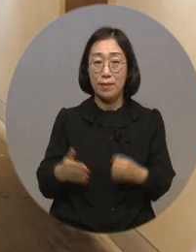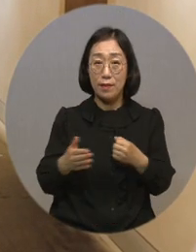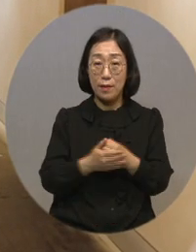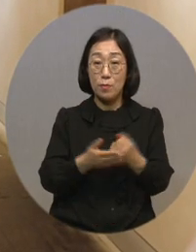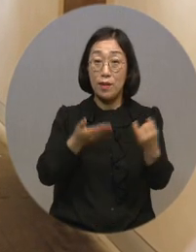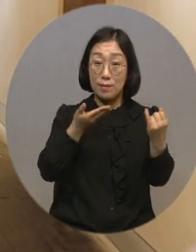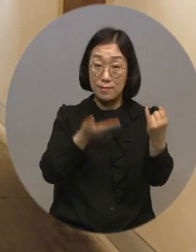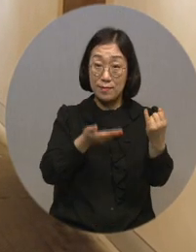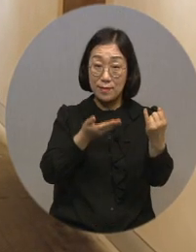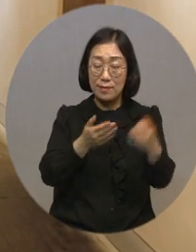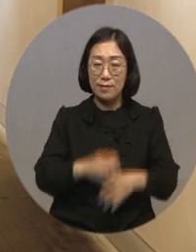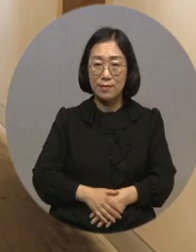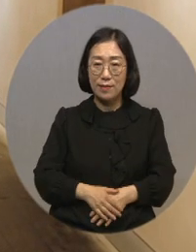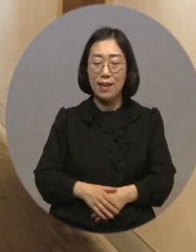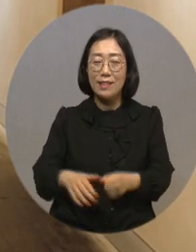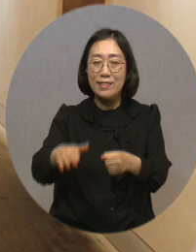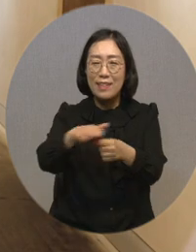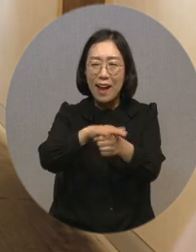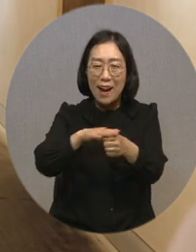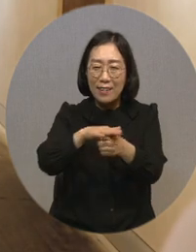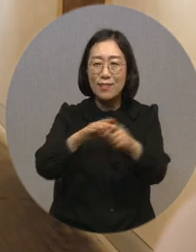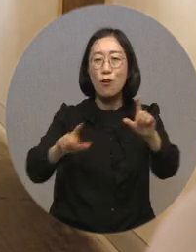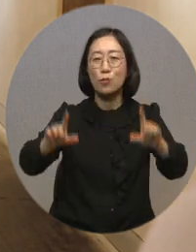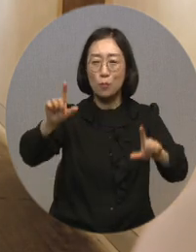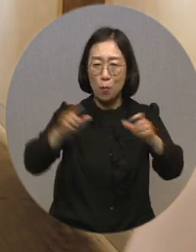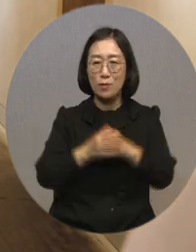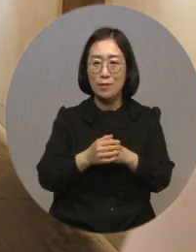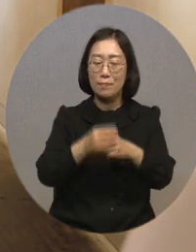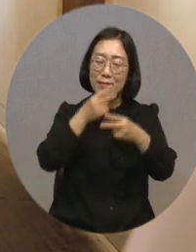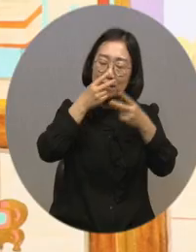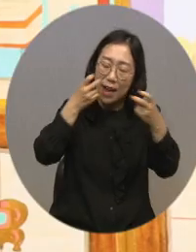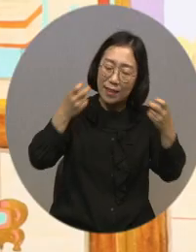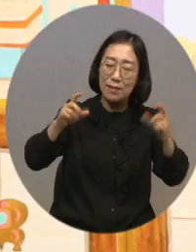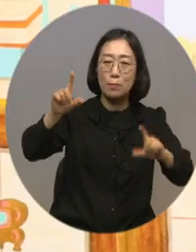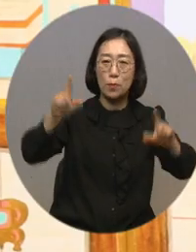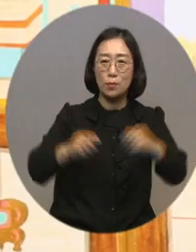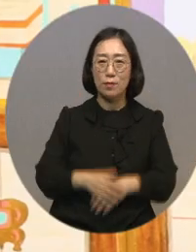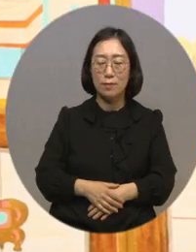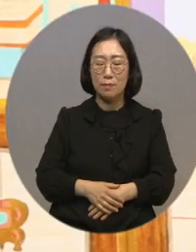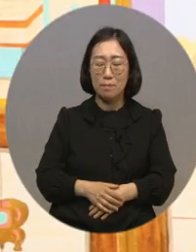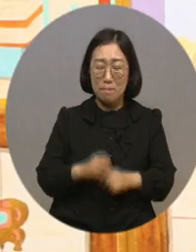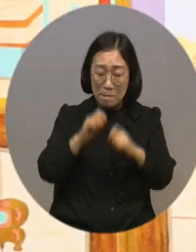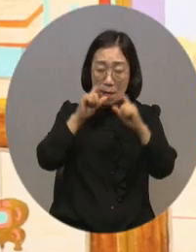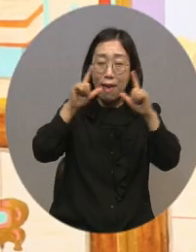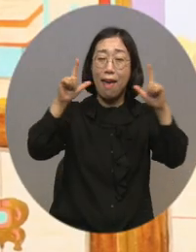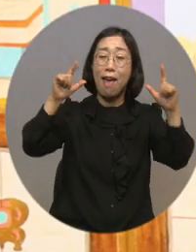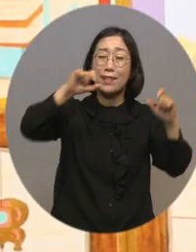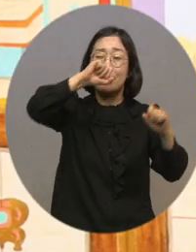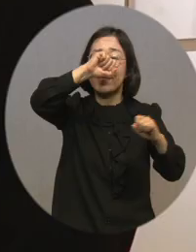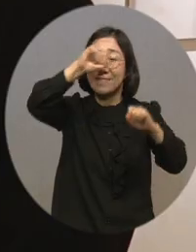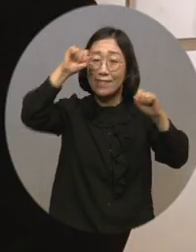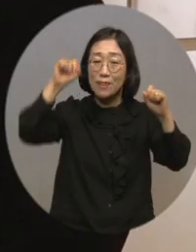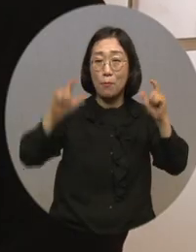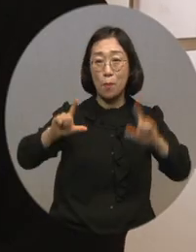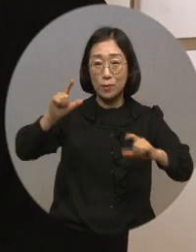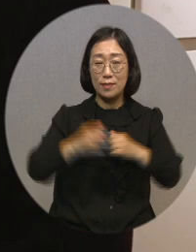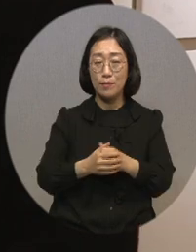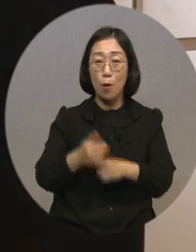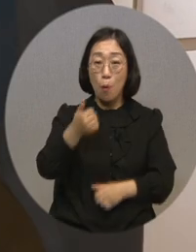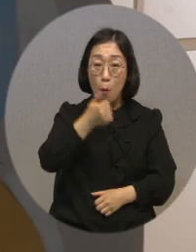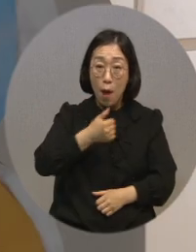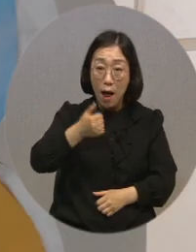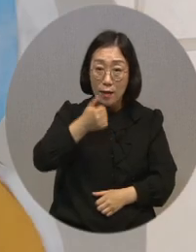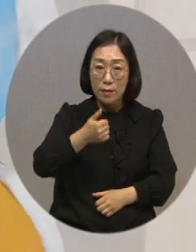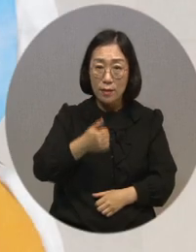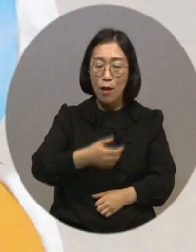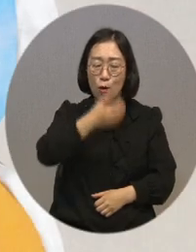김아영 작가는 사랑스러운 고양이들의 자는 모습과 막 일어났을 때의 모습, 그리고 고양이들은